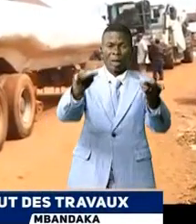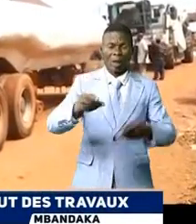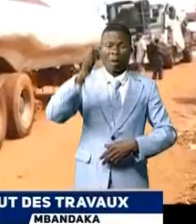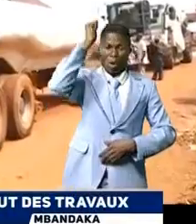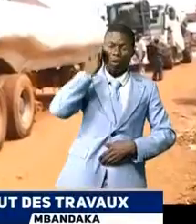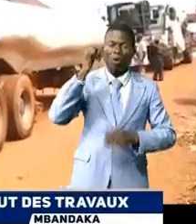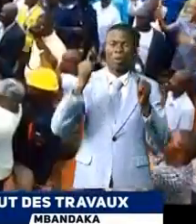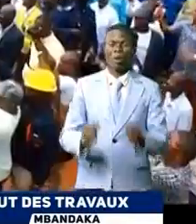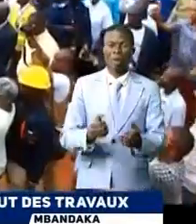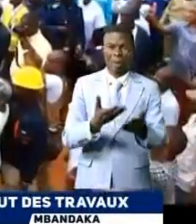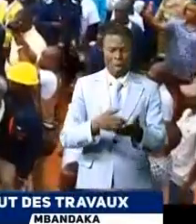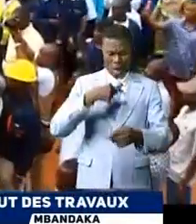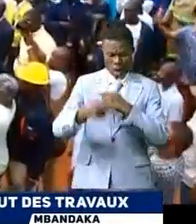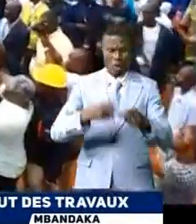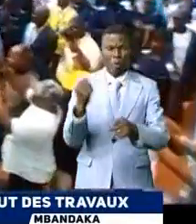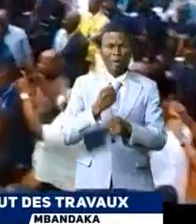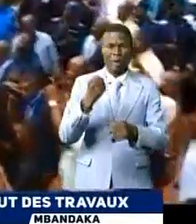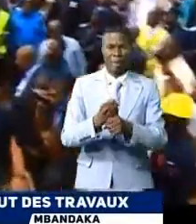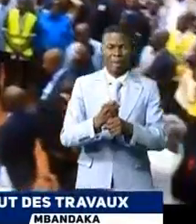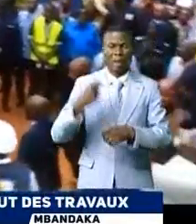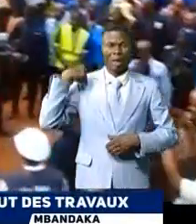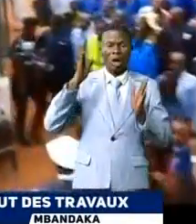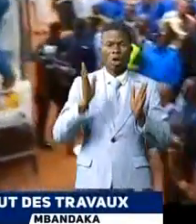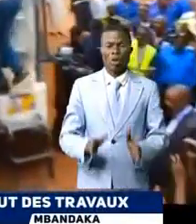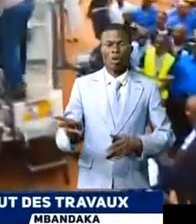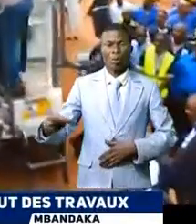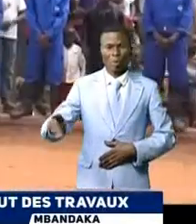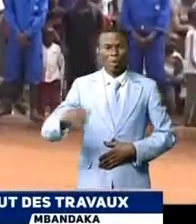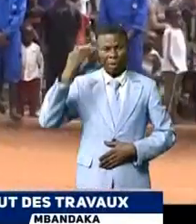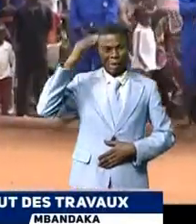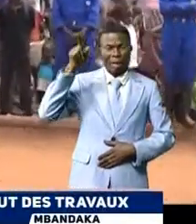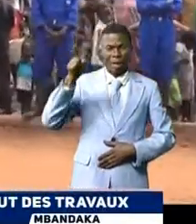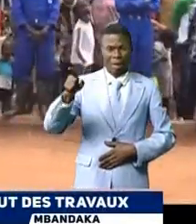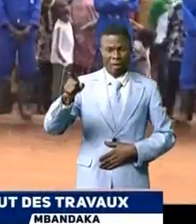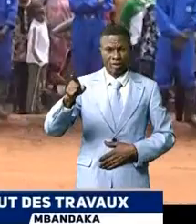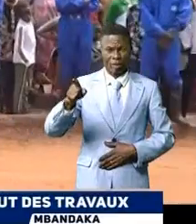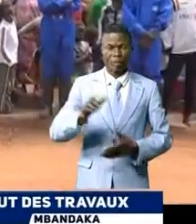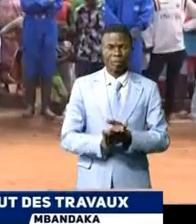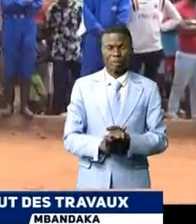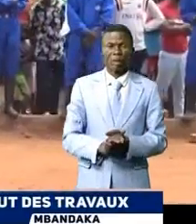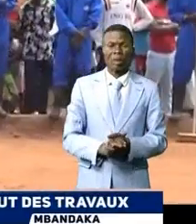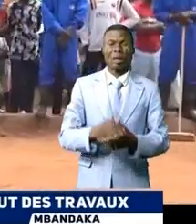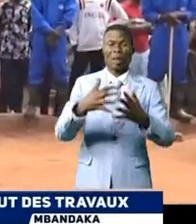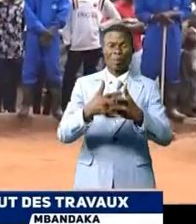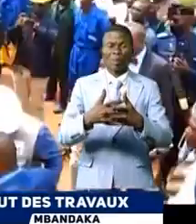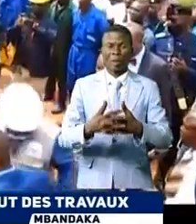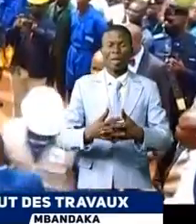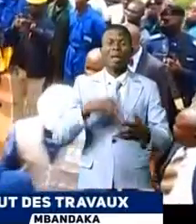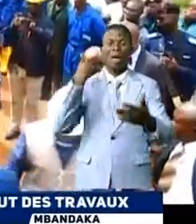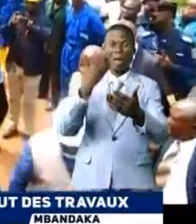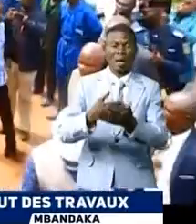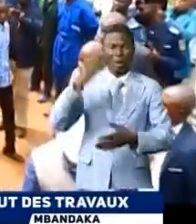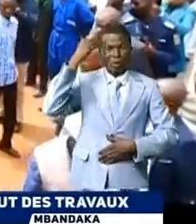l'ex-Onatra. Le coup d'envoi a été donné par le gouverneur de la province de l'Équateur. Engin 9 arrivé à Mbandaka pour se